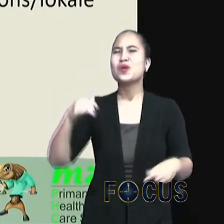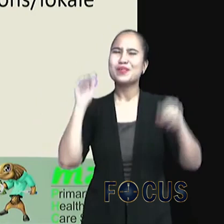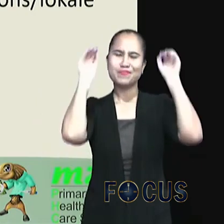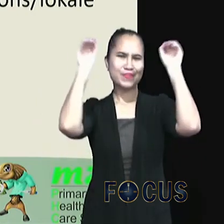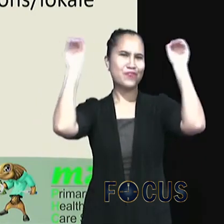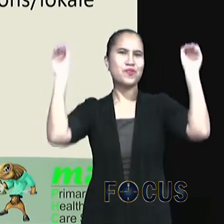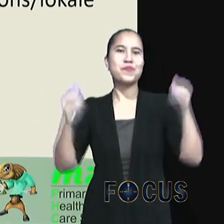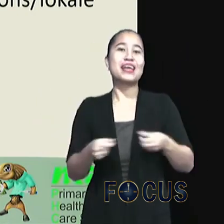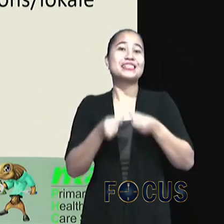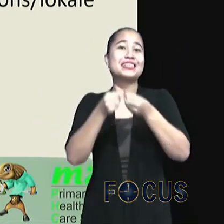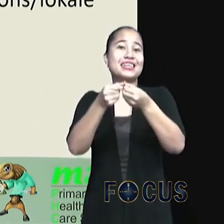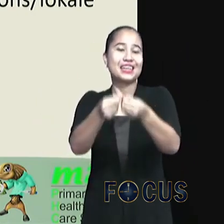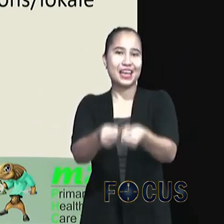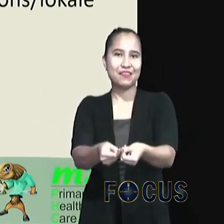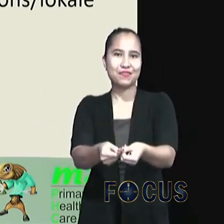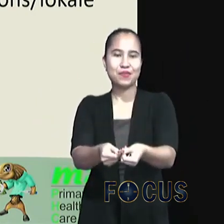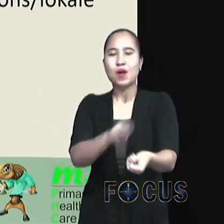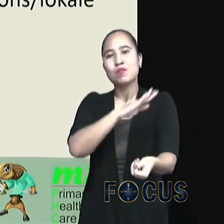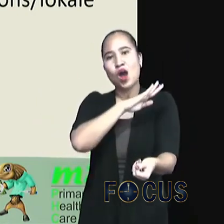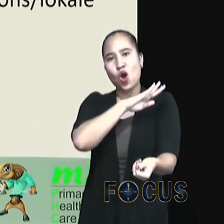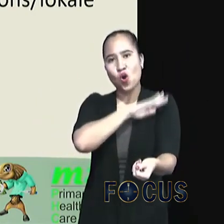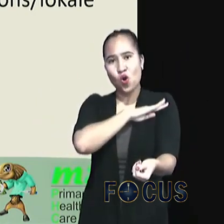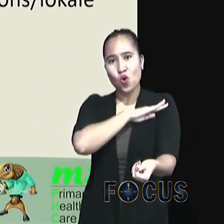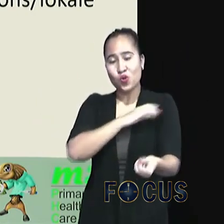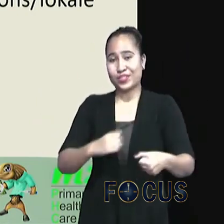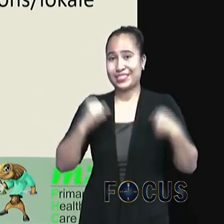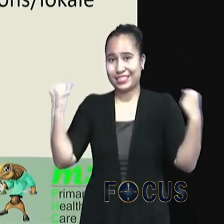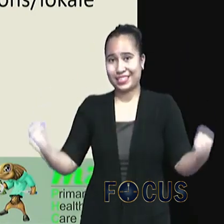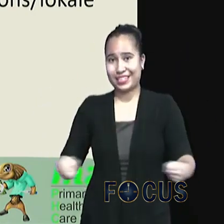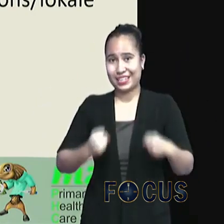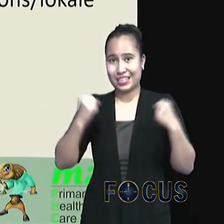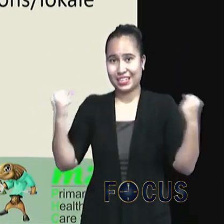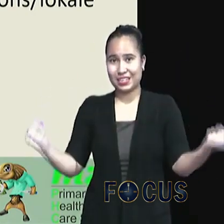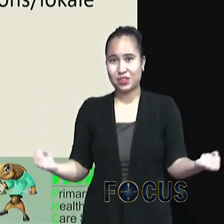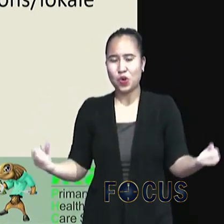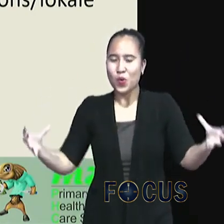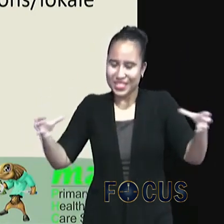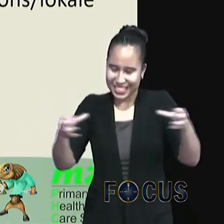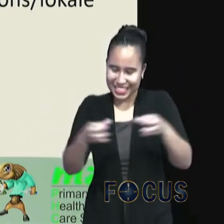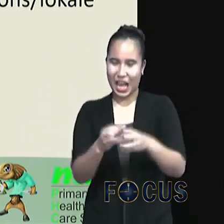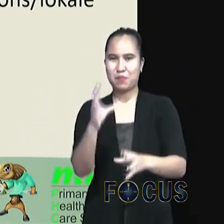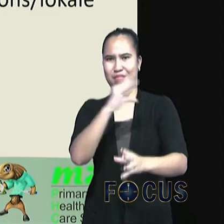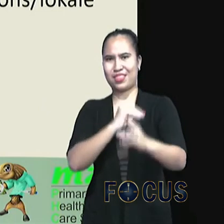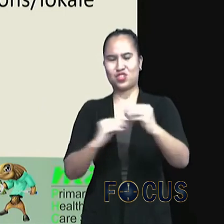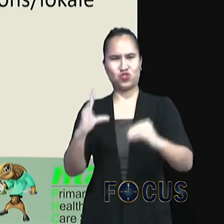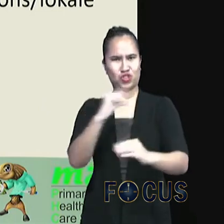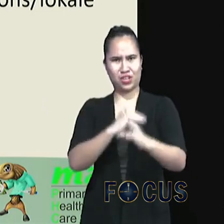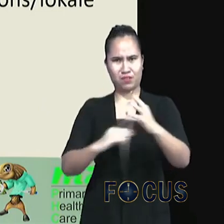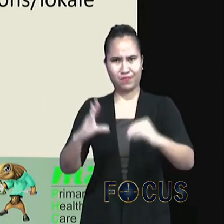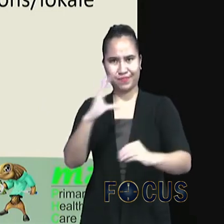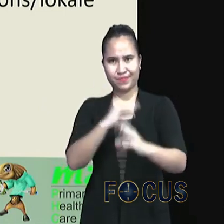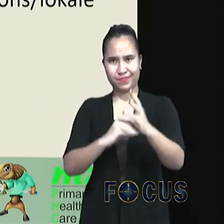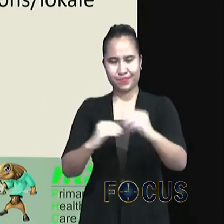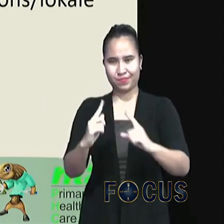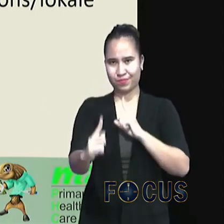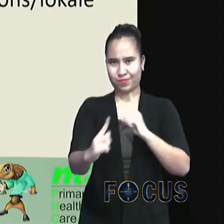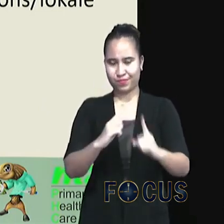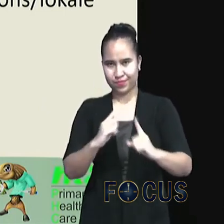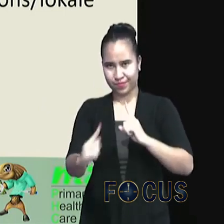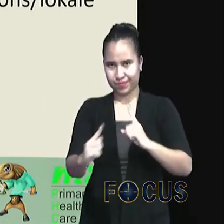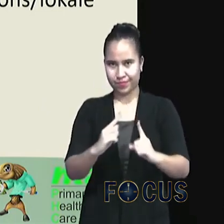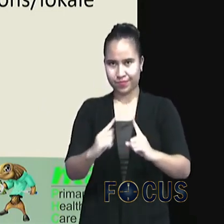sessies, maar ook sessies waarin we een aantal punten discussiëren. En daarnaast hebben